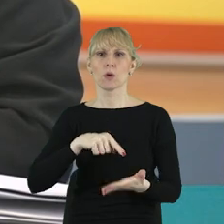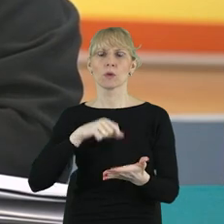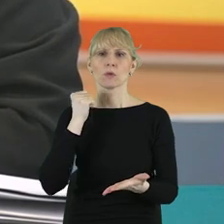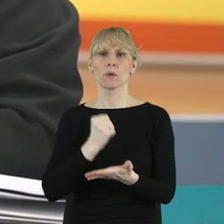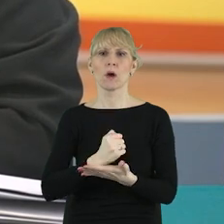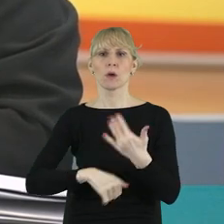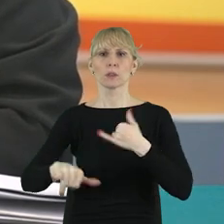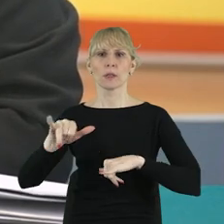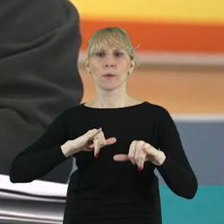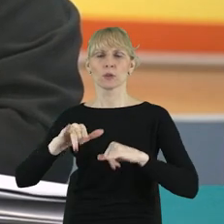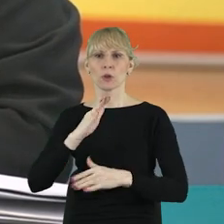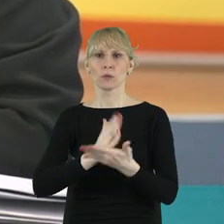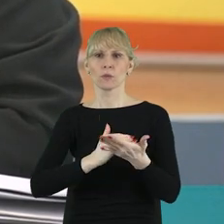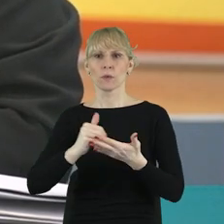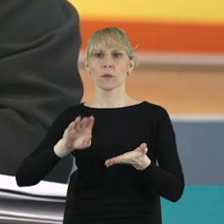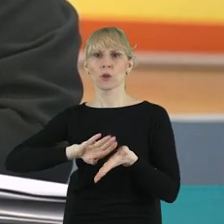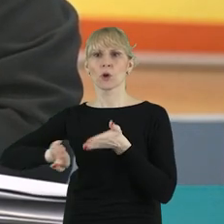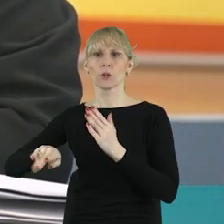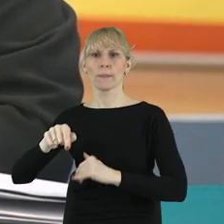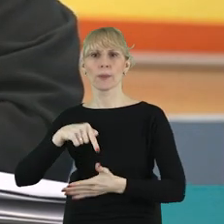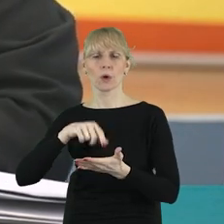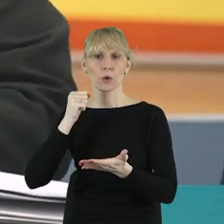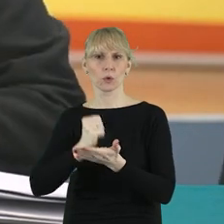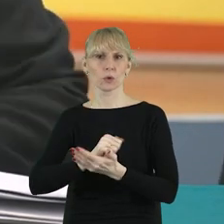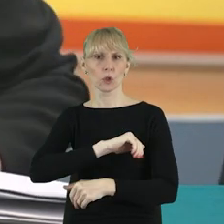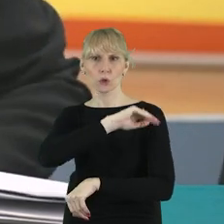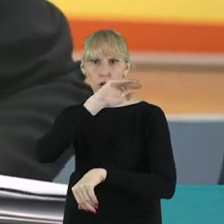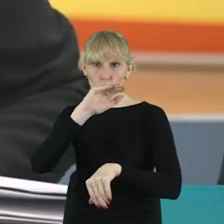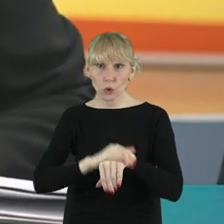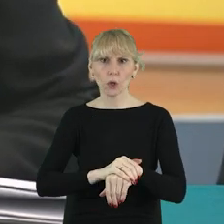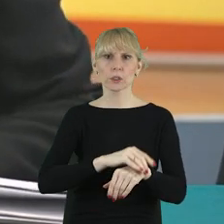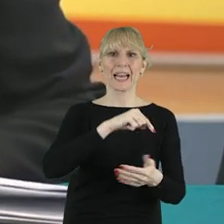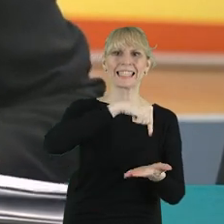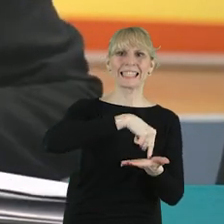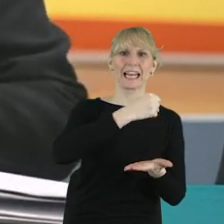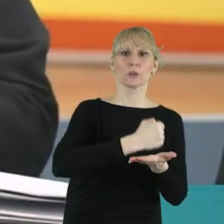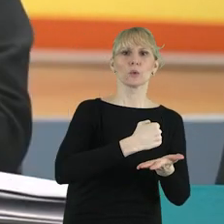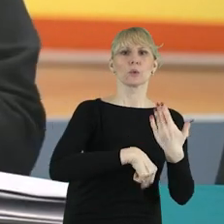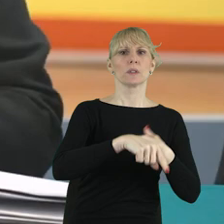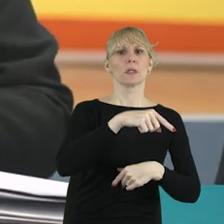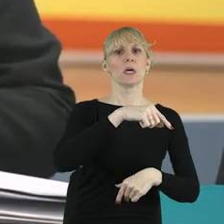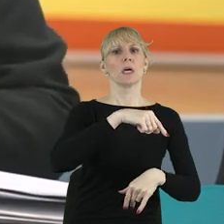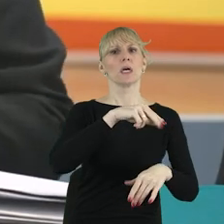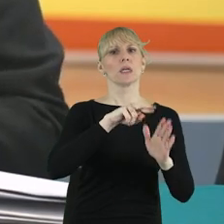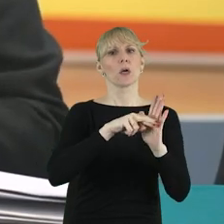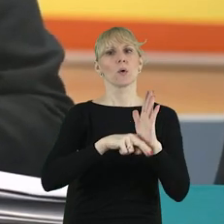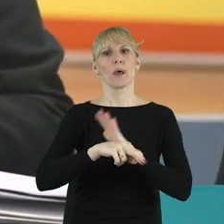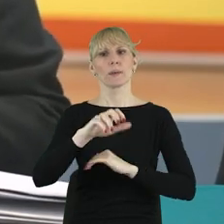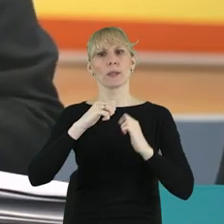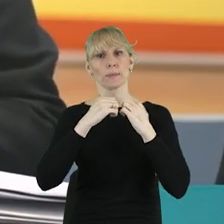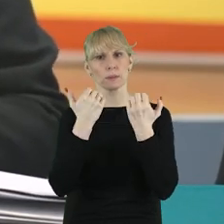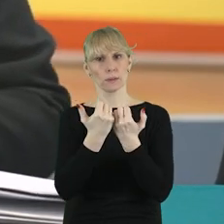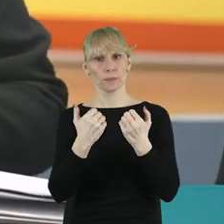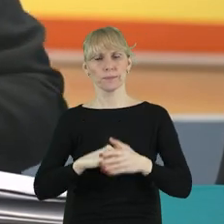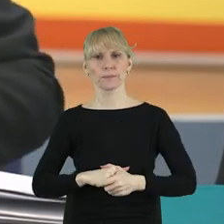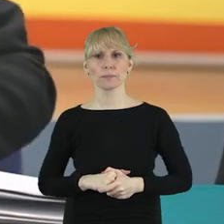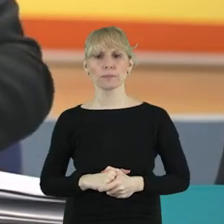ze statutem województwa i regulaminem sejmiku. Proszę bardzo, zarządzam głosowanie jawne, imienne.